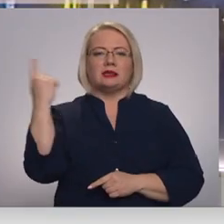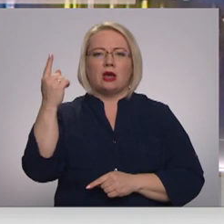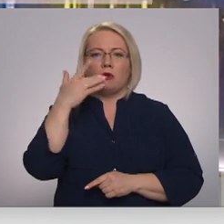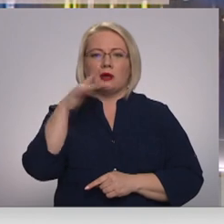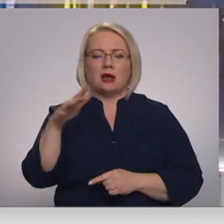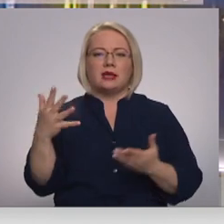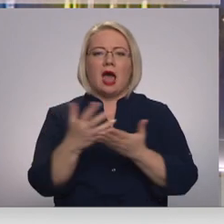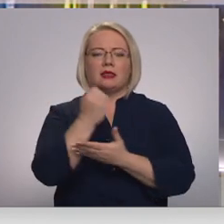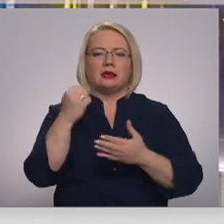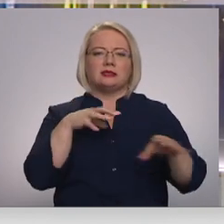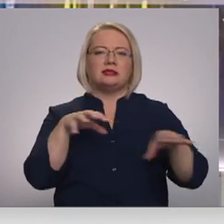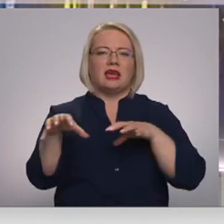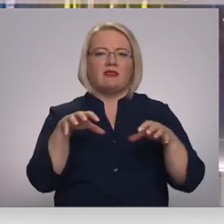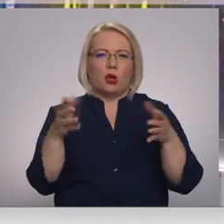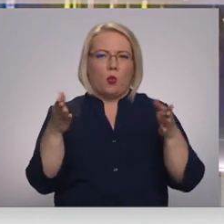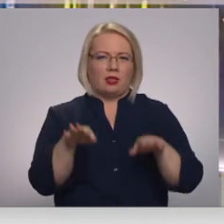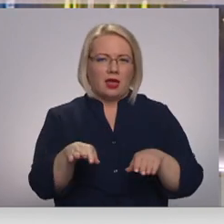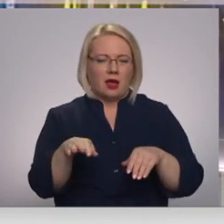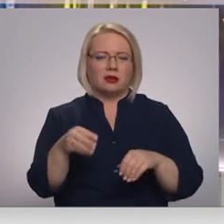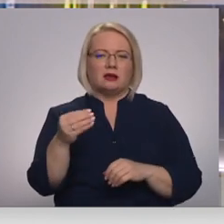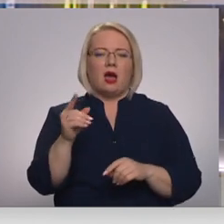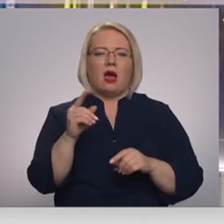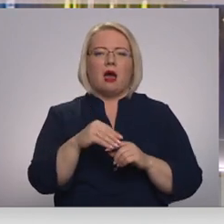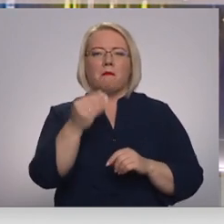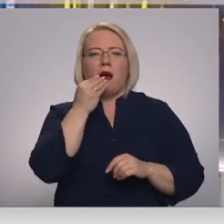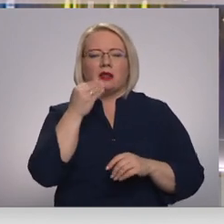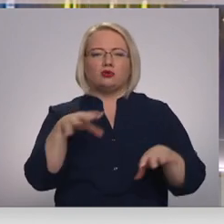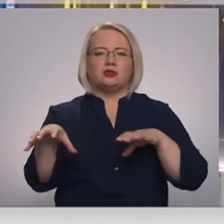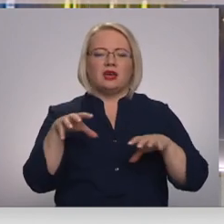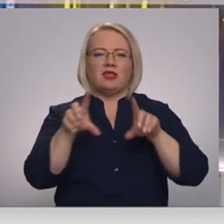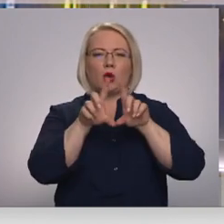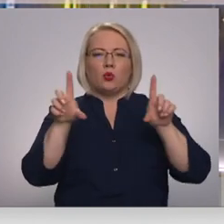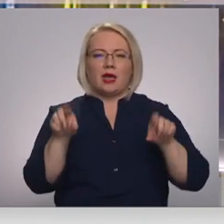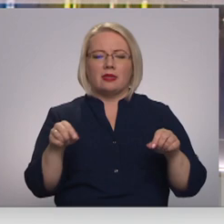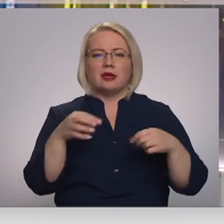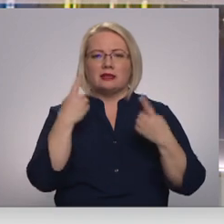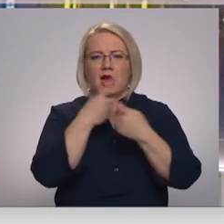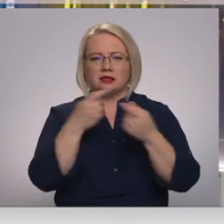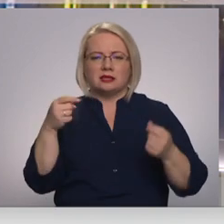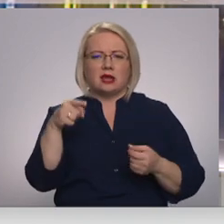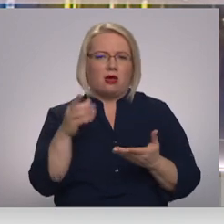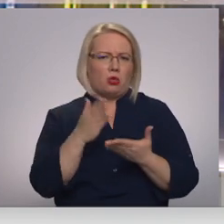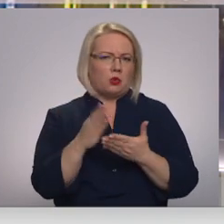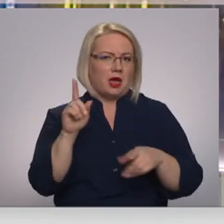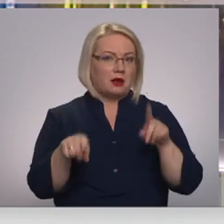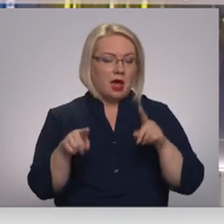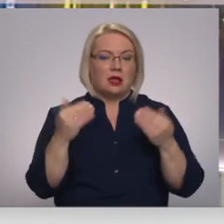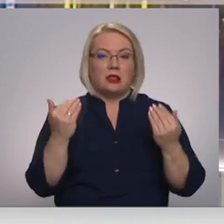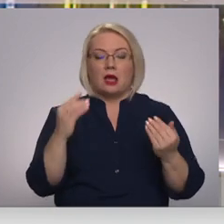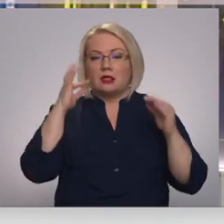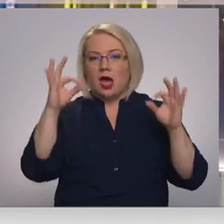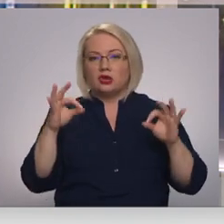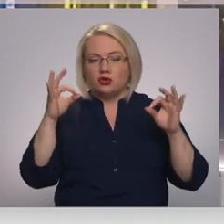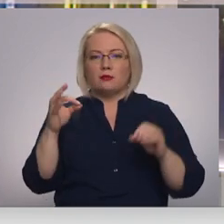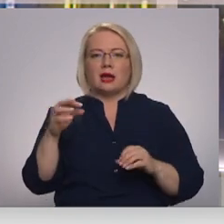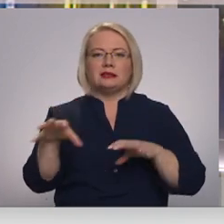atrastas vairāku dzīvnieku atliekas. Pārtikas un veterinārais dienests atzīst, ka tā notiek reti. Pašlaik ir aizdomas, ka dzīvnieku līķi